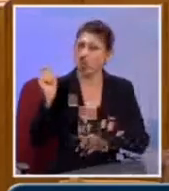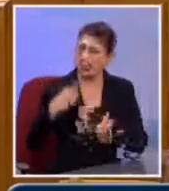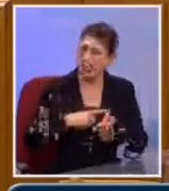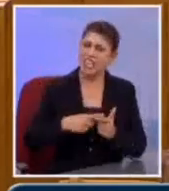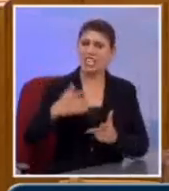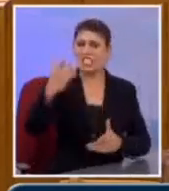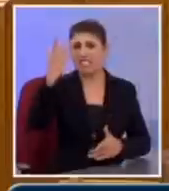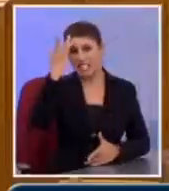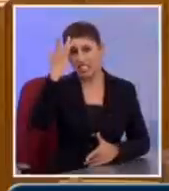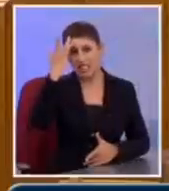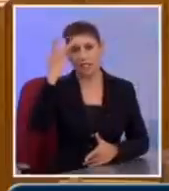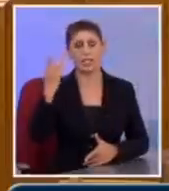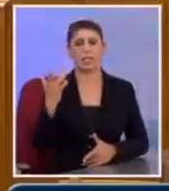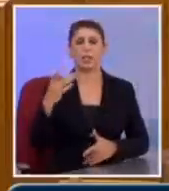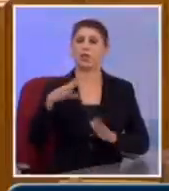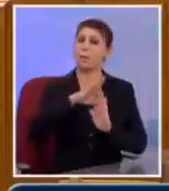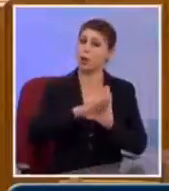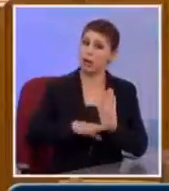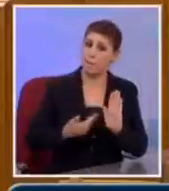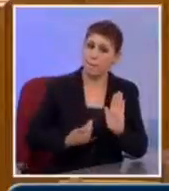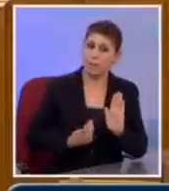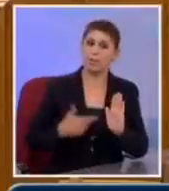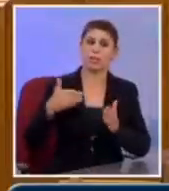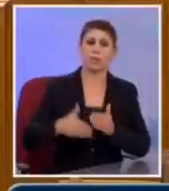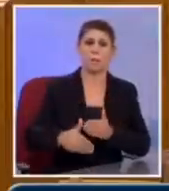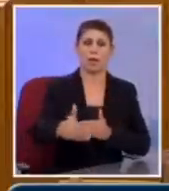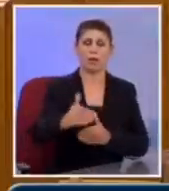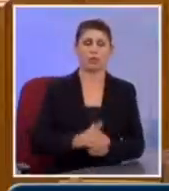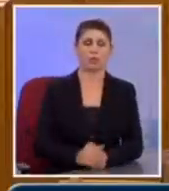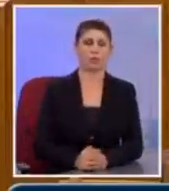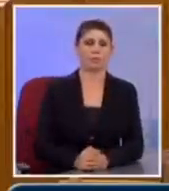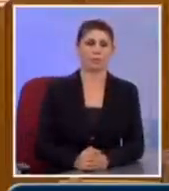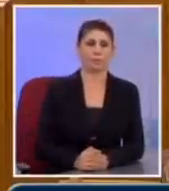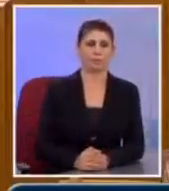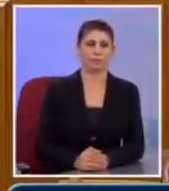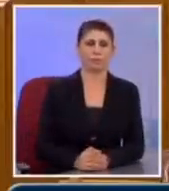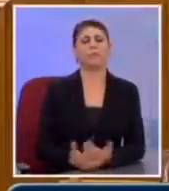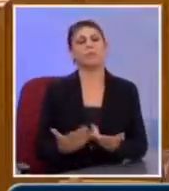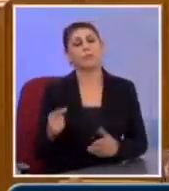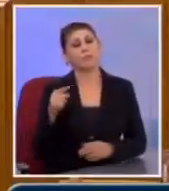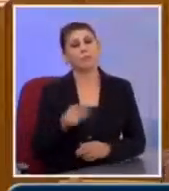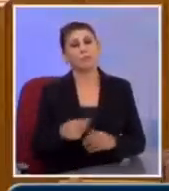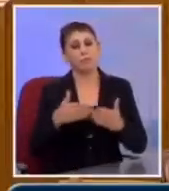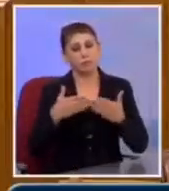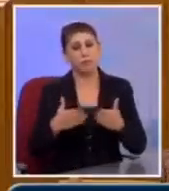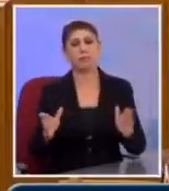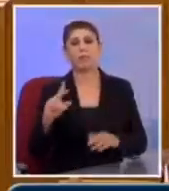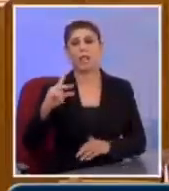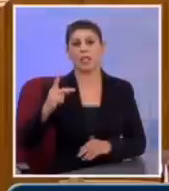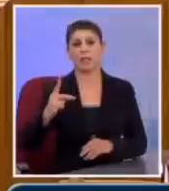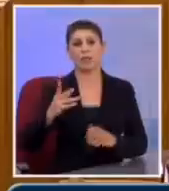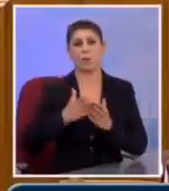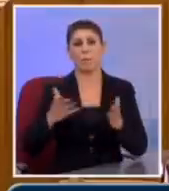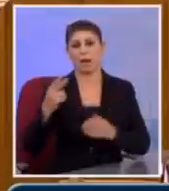στη συνείδησή μας, στο πρόγραμμά μας και στο μέλλον μας. Οπότε εκεί ανοίγεται το δεύτερο μεγάλο